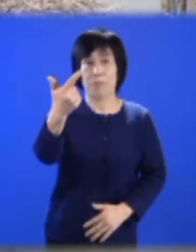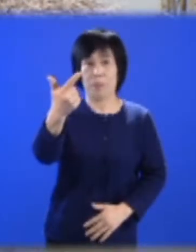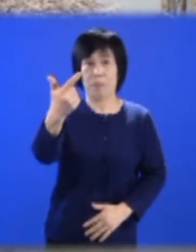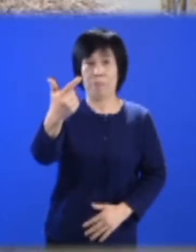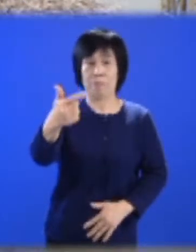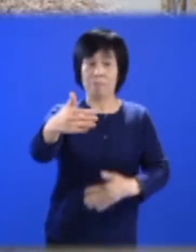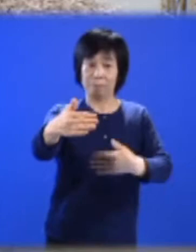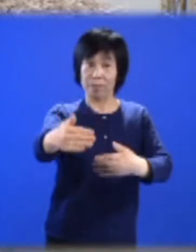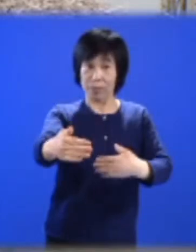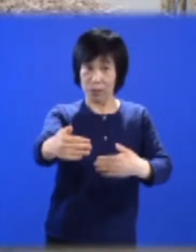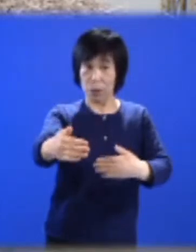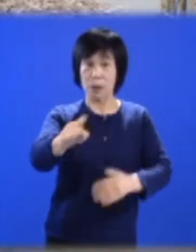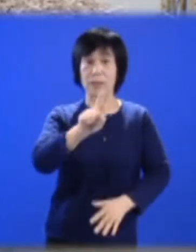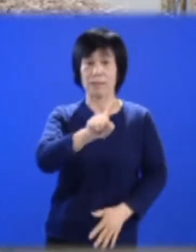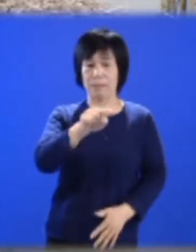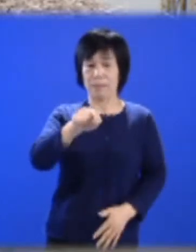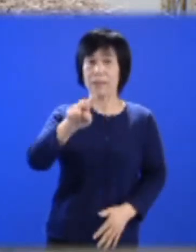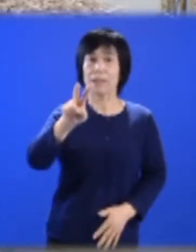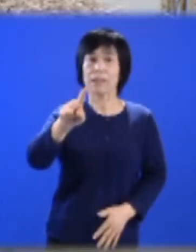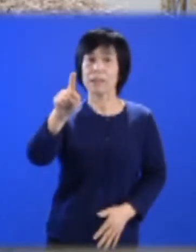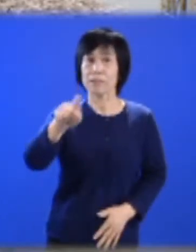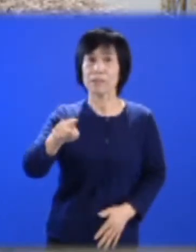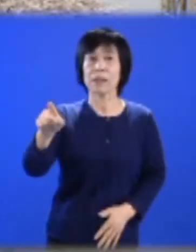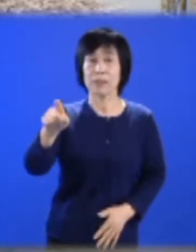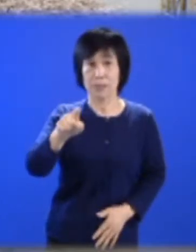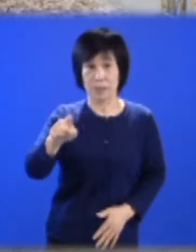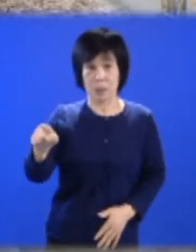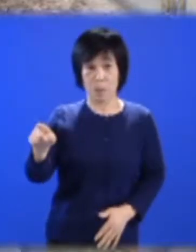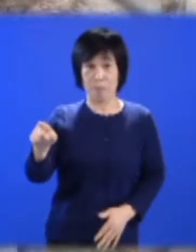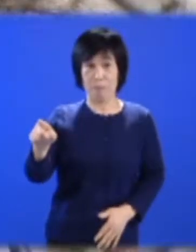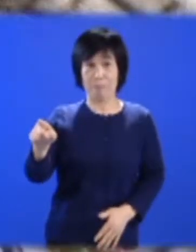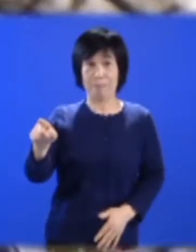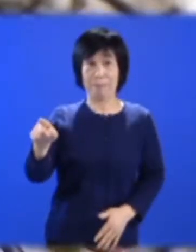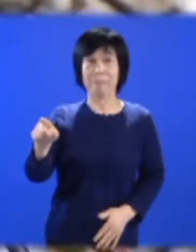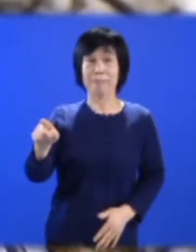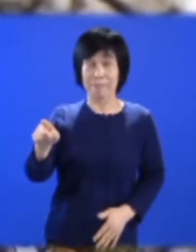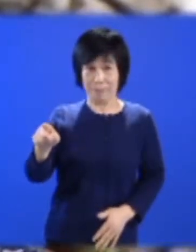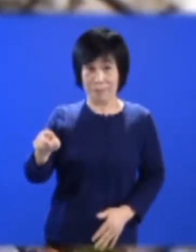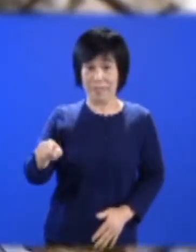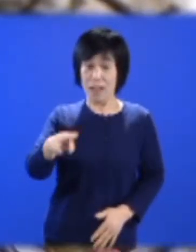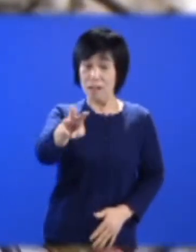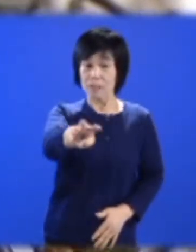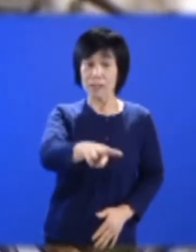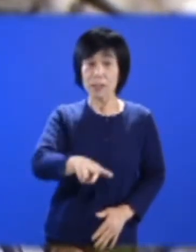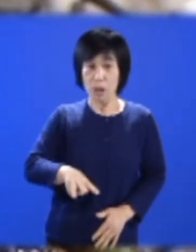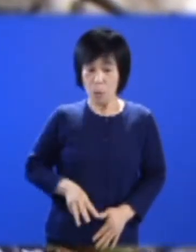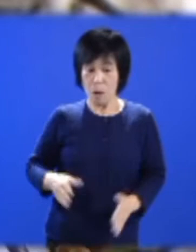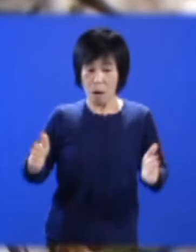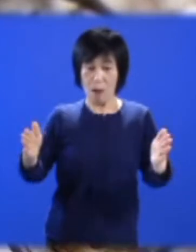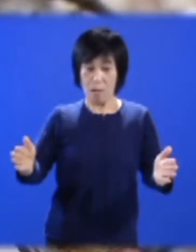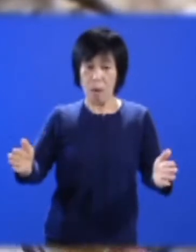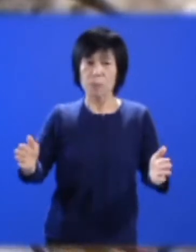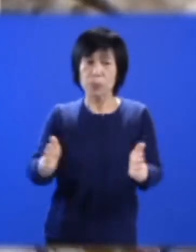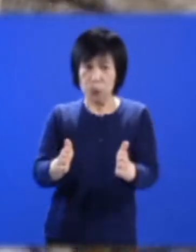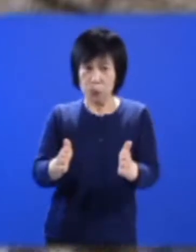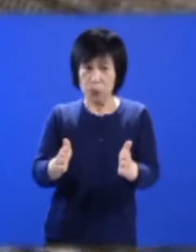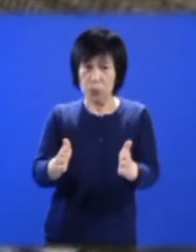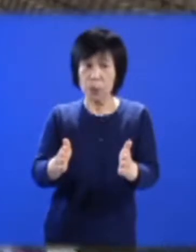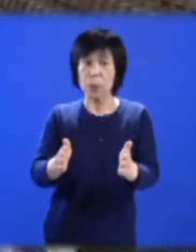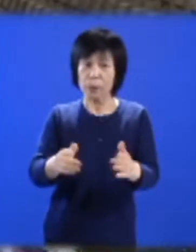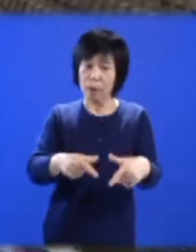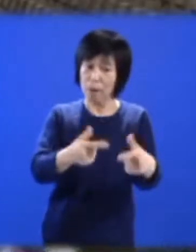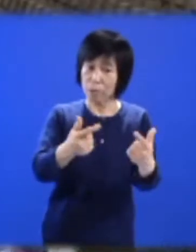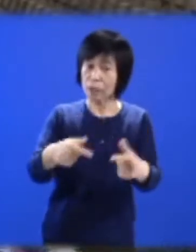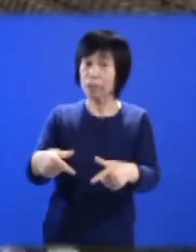が 1.2 キロにわたって植えられています。川幅が狭いこともあって、川を覆